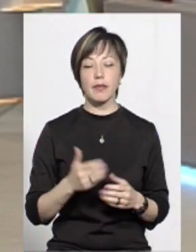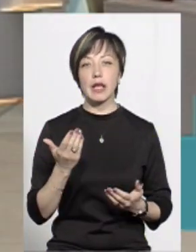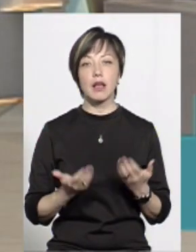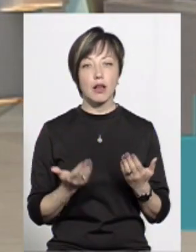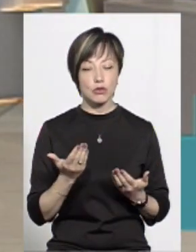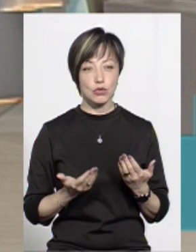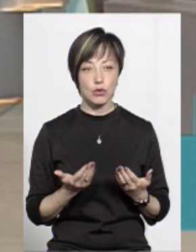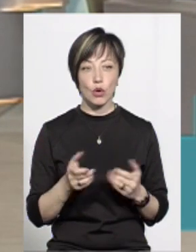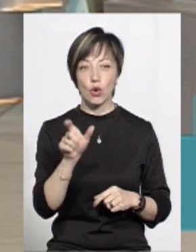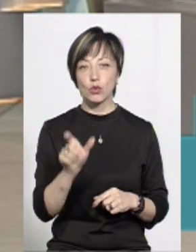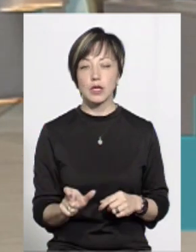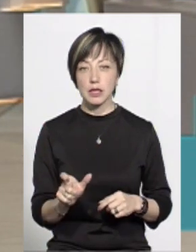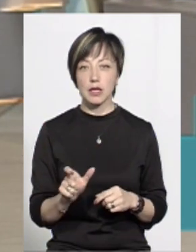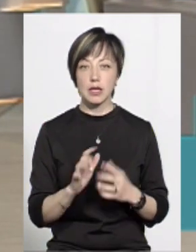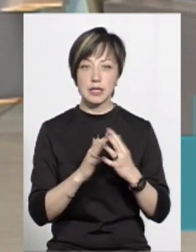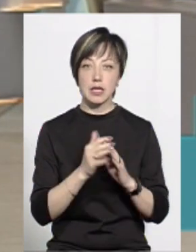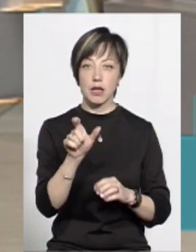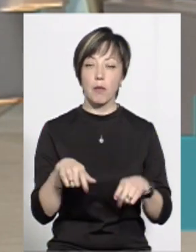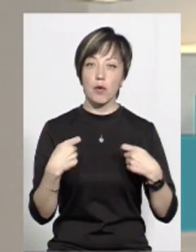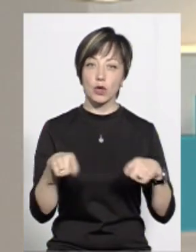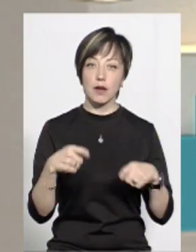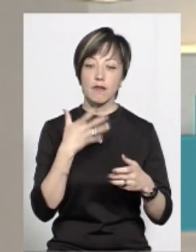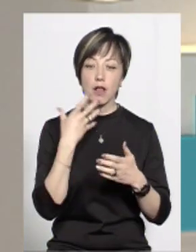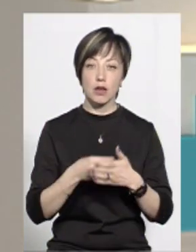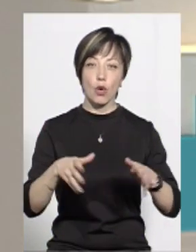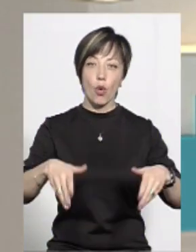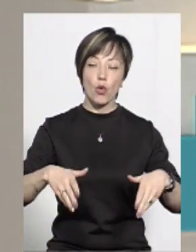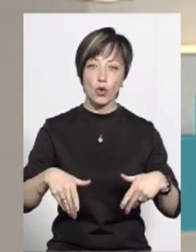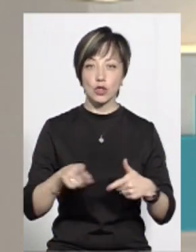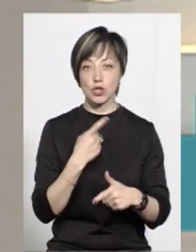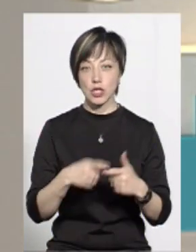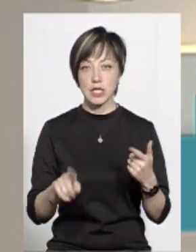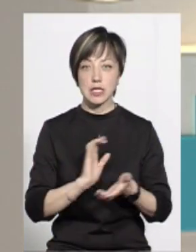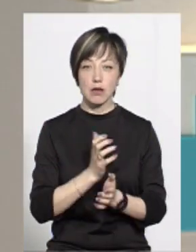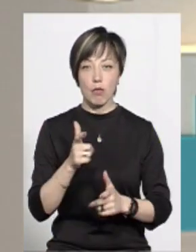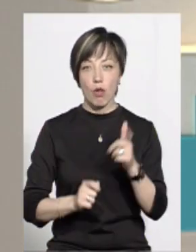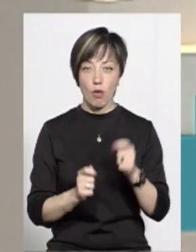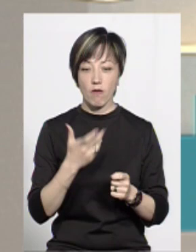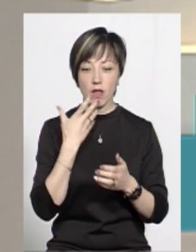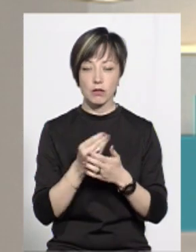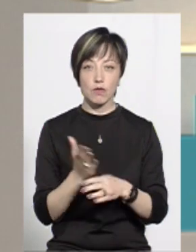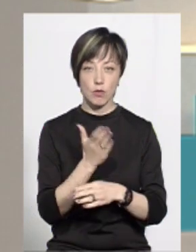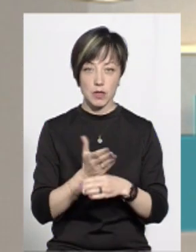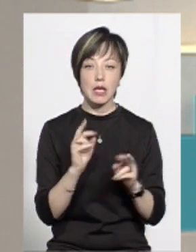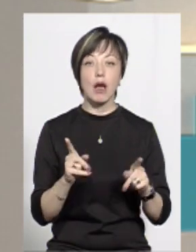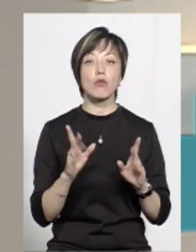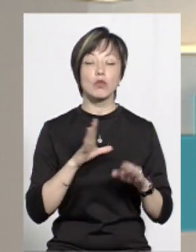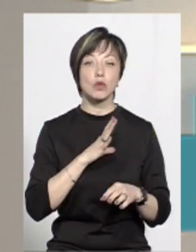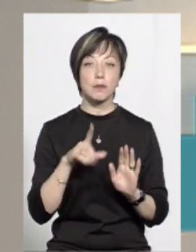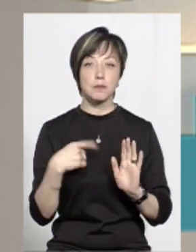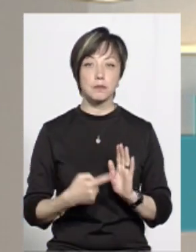Якщо людина, селянин, реалізовує власну городину, чи сир, молоко власного виробництва, як